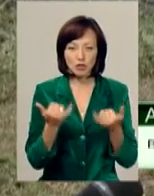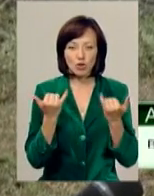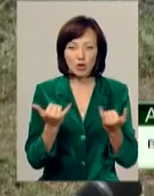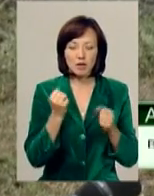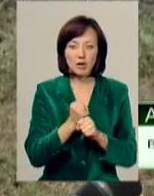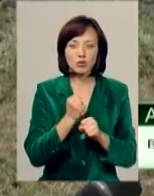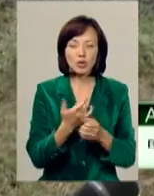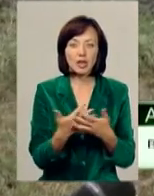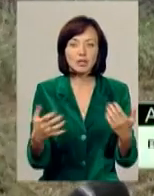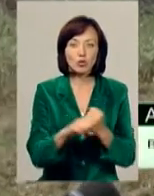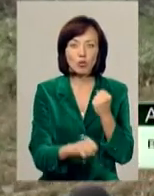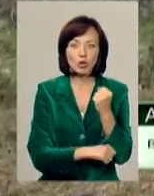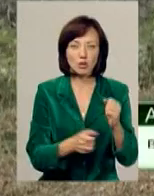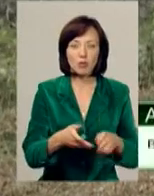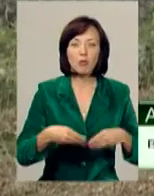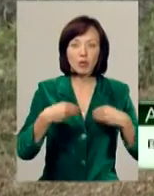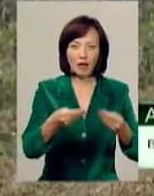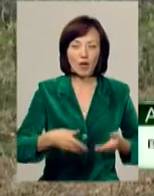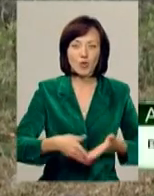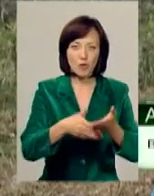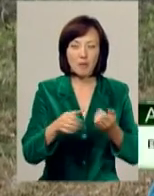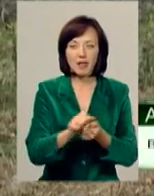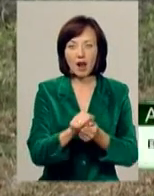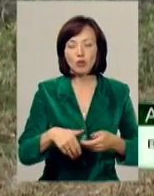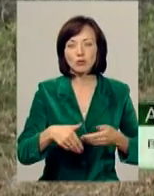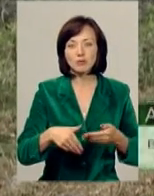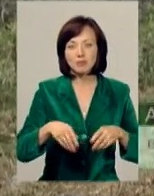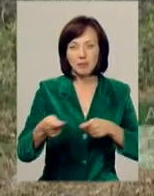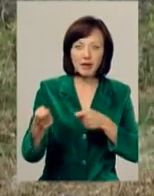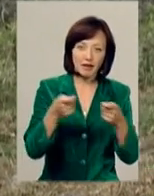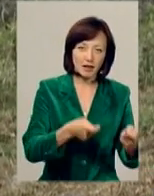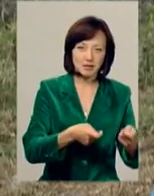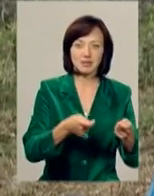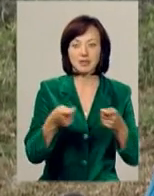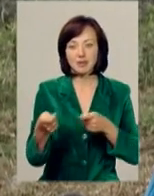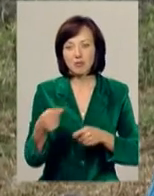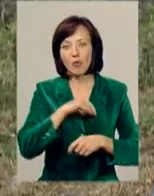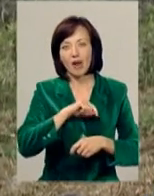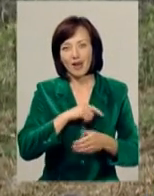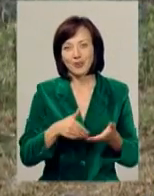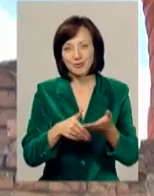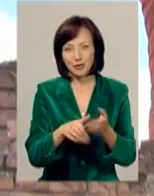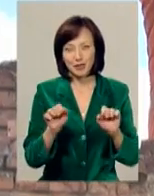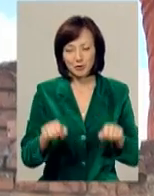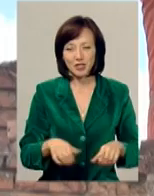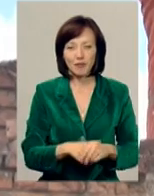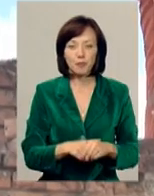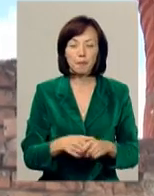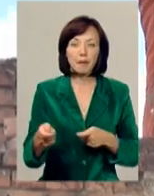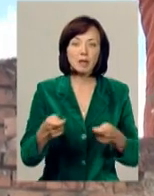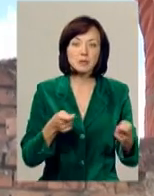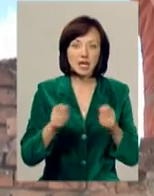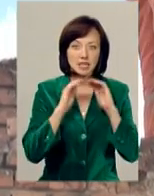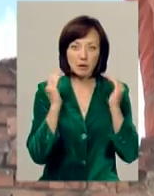я працюю різноробочим подаю матеріали допомагаю щось піднести щось морально допомогти адміністрація